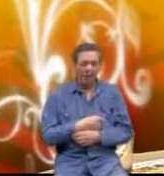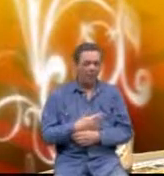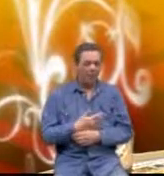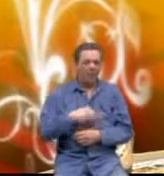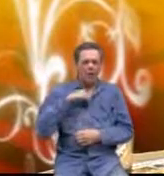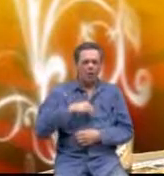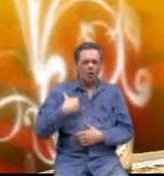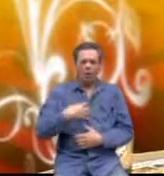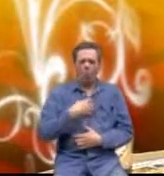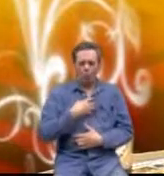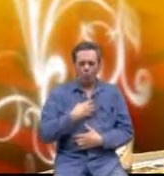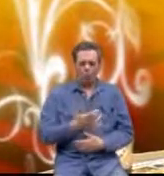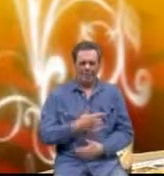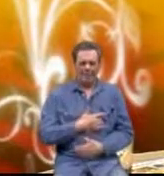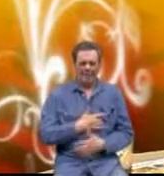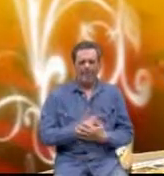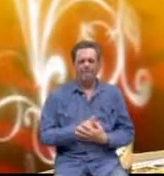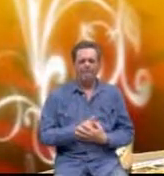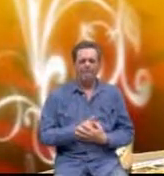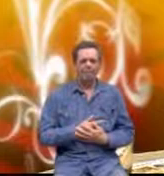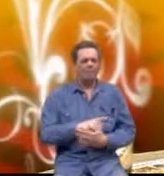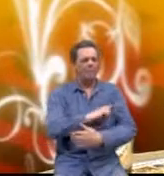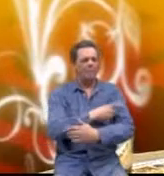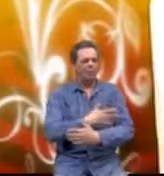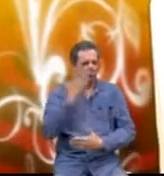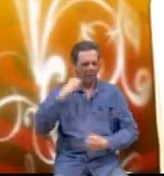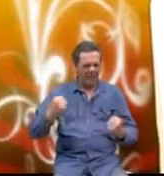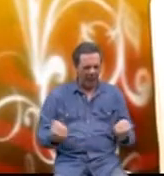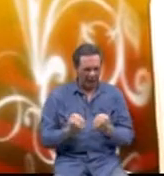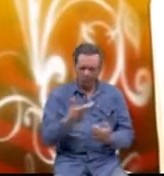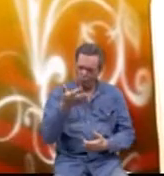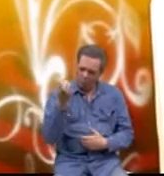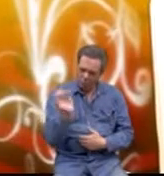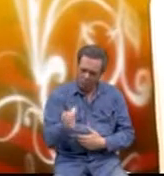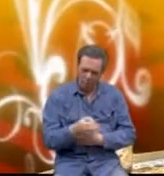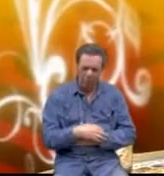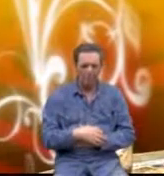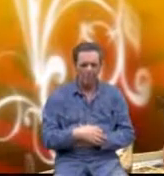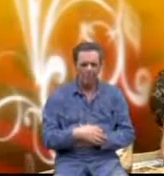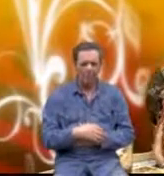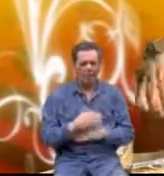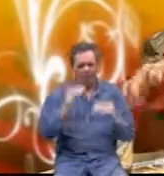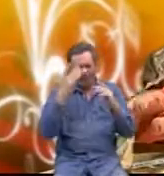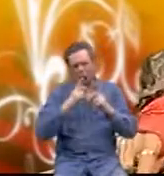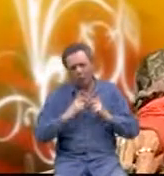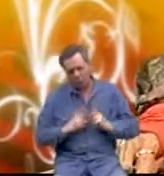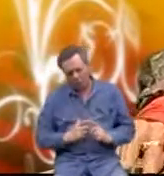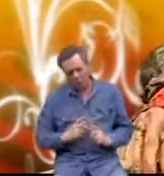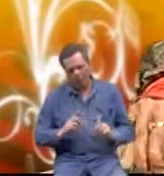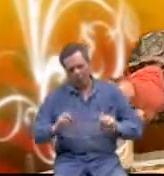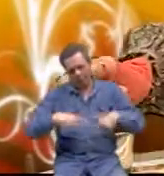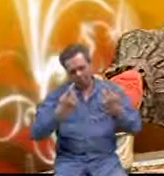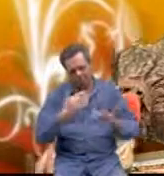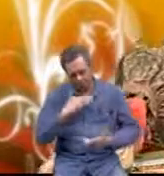svoju dušu, svoje srce, čak će i fizički biti aktivni, što je jako dobro. Uveče će se malo odmoriti, doći će